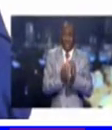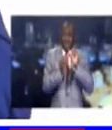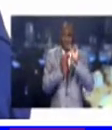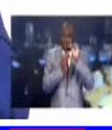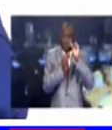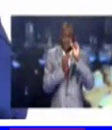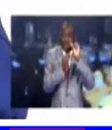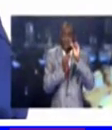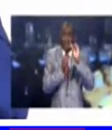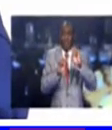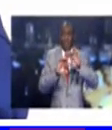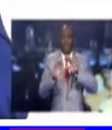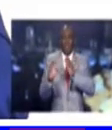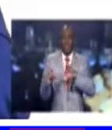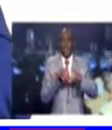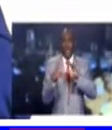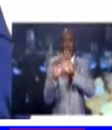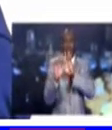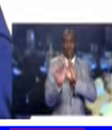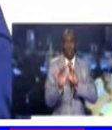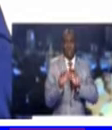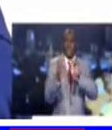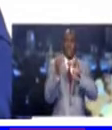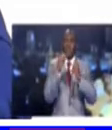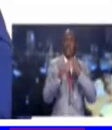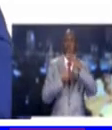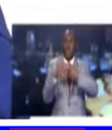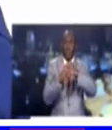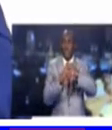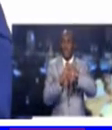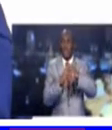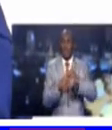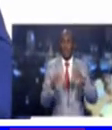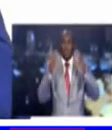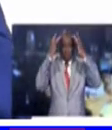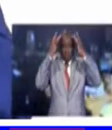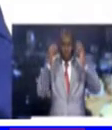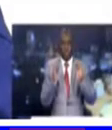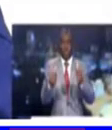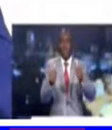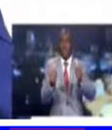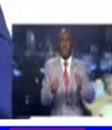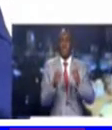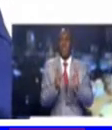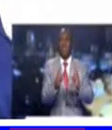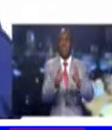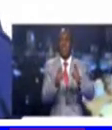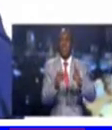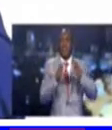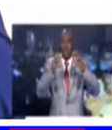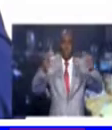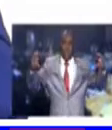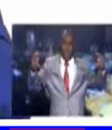petit fait trembler le monde entier de façon brutale rapide et